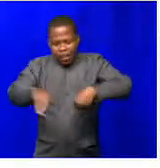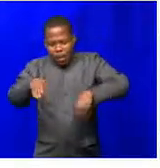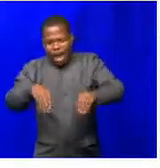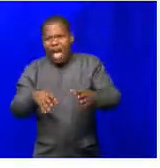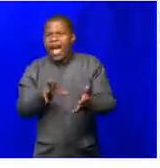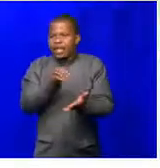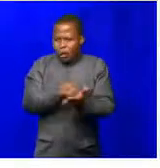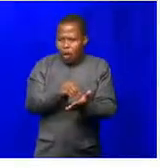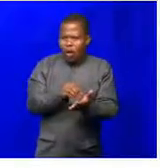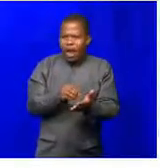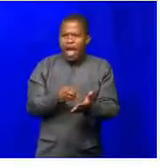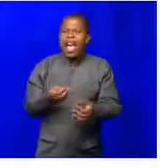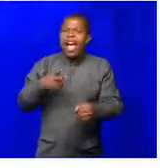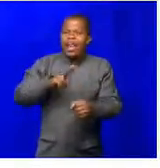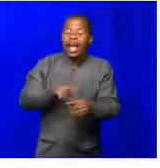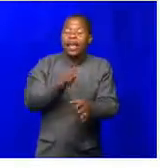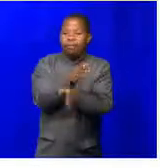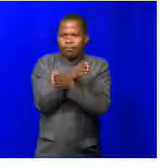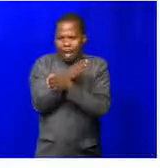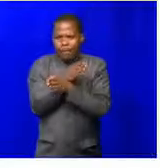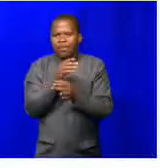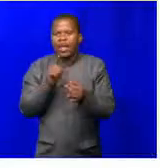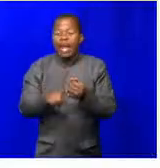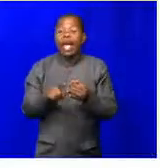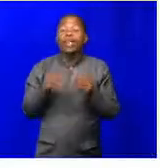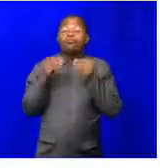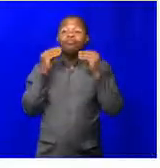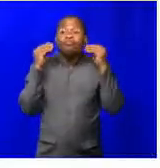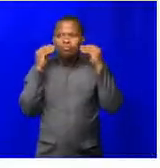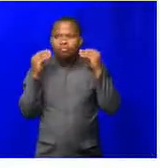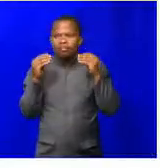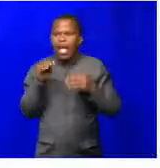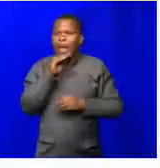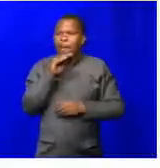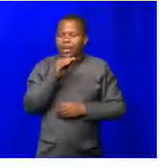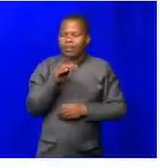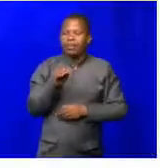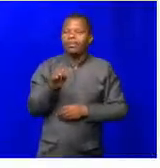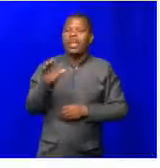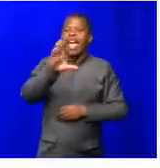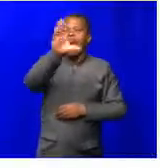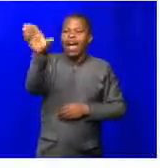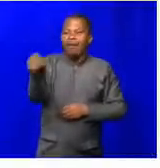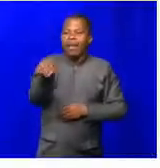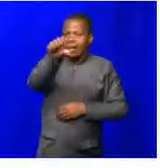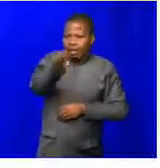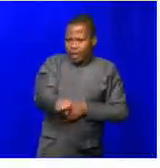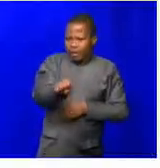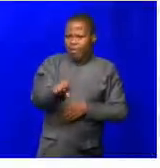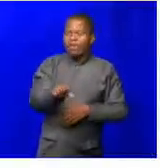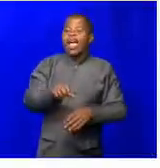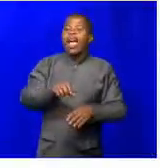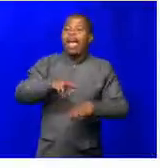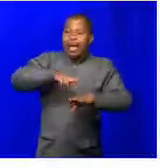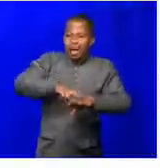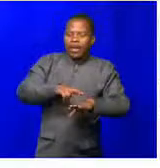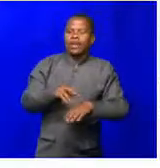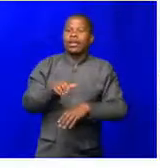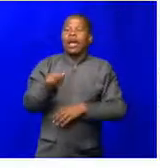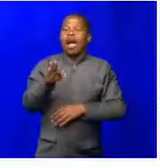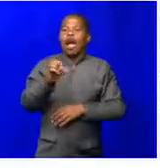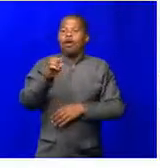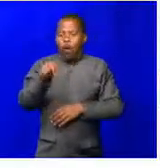kakhulu ibhola. IZambia kanye neMozambique sengiyibo labayomelela sifunza lesingentasi nelivikati leAfrika endzebeni iAFCON under